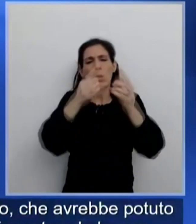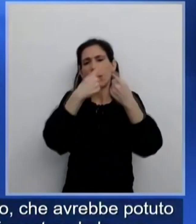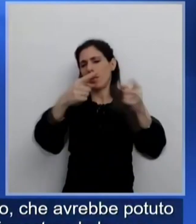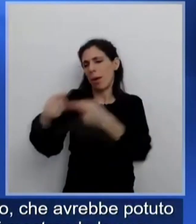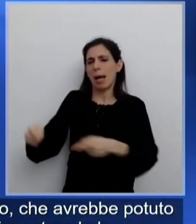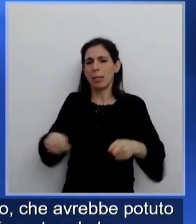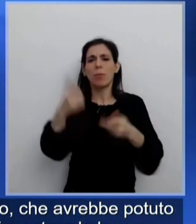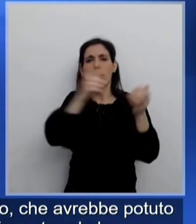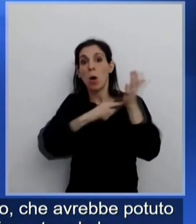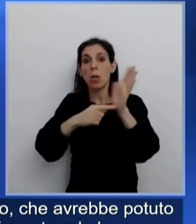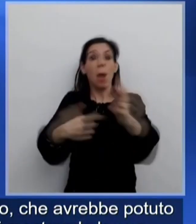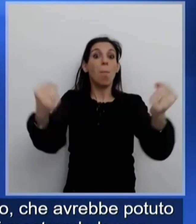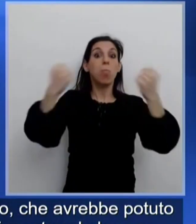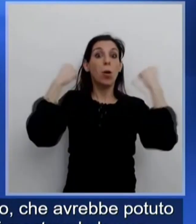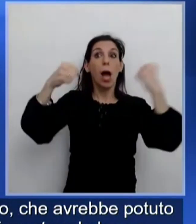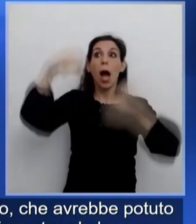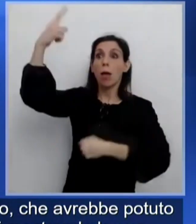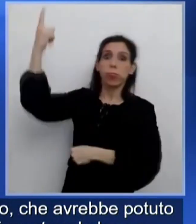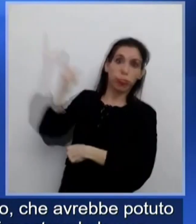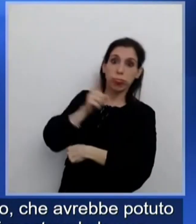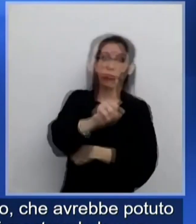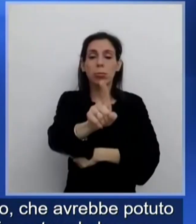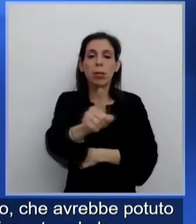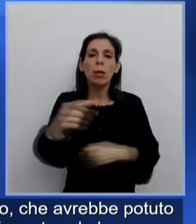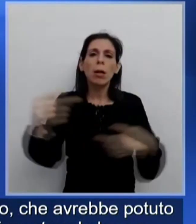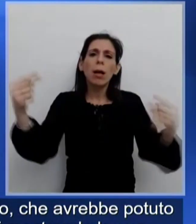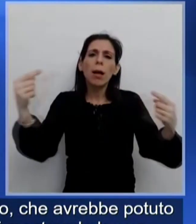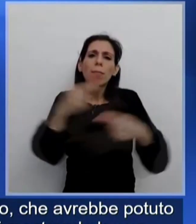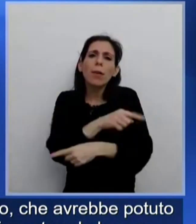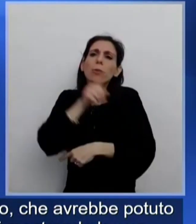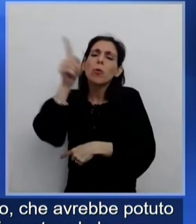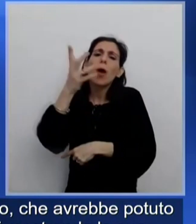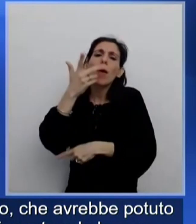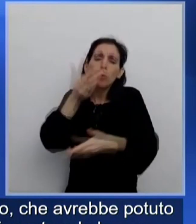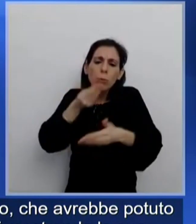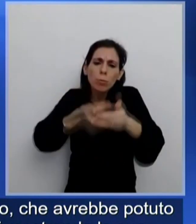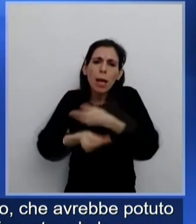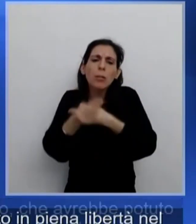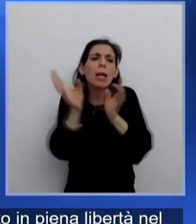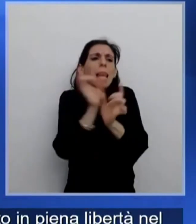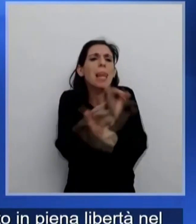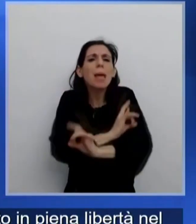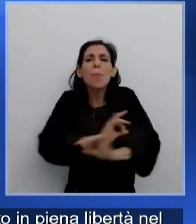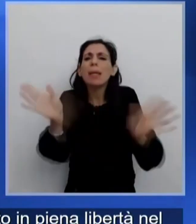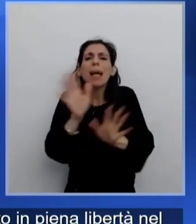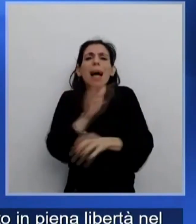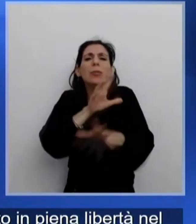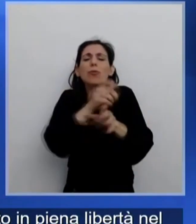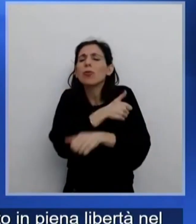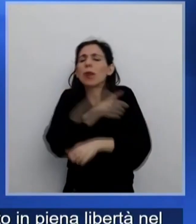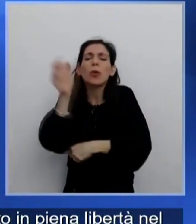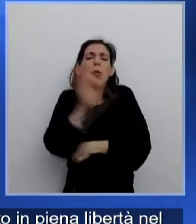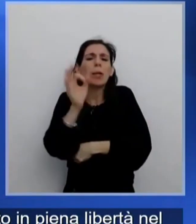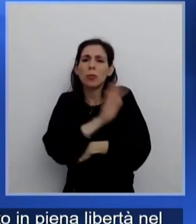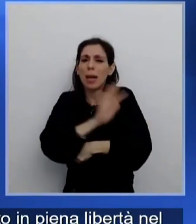ha voluto essere concepito in piena Libertà nel tempo di Maria la Madonna del Carmine